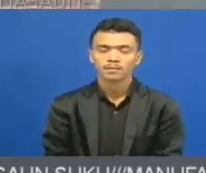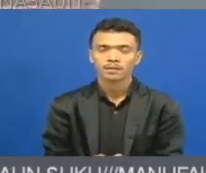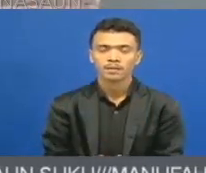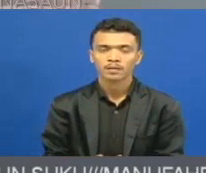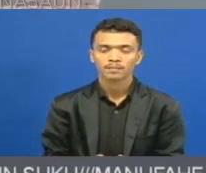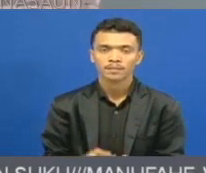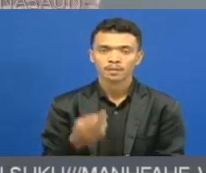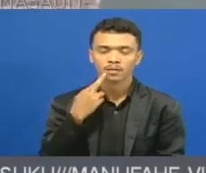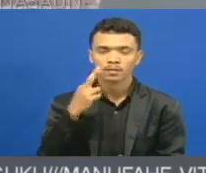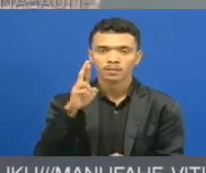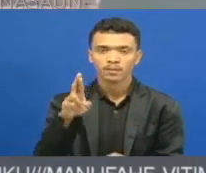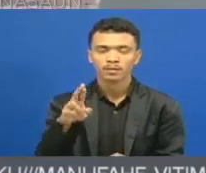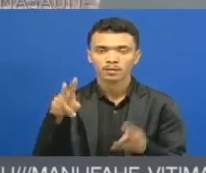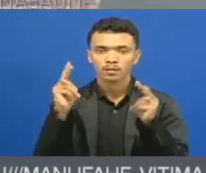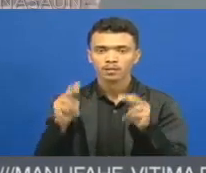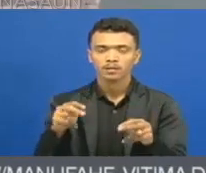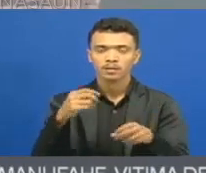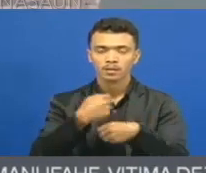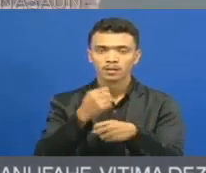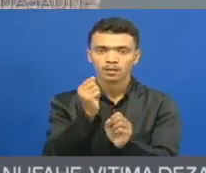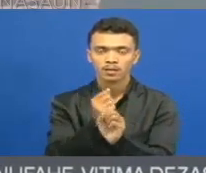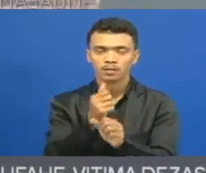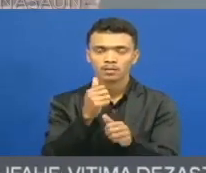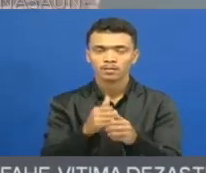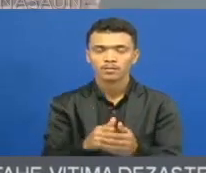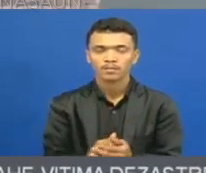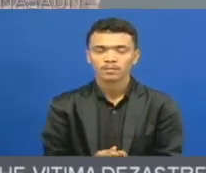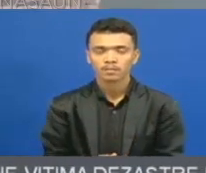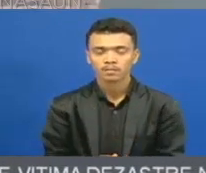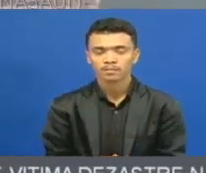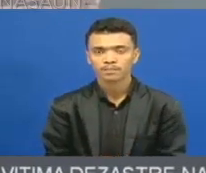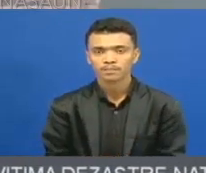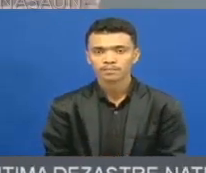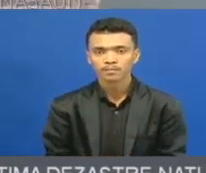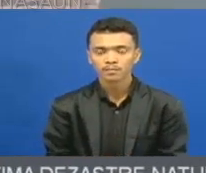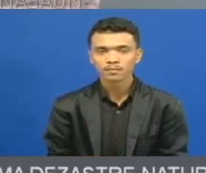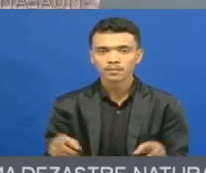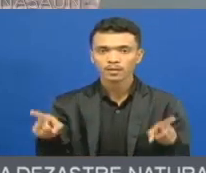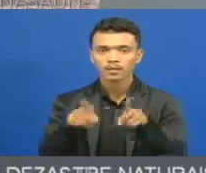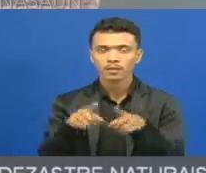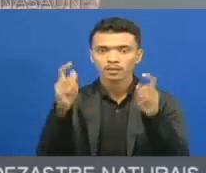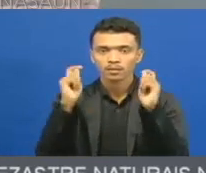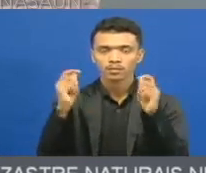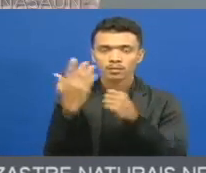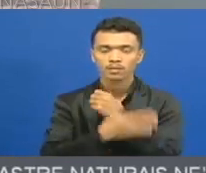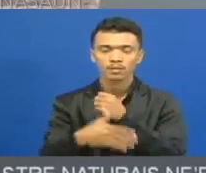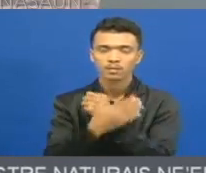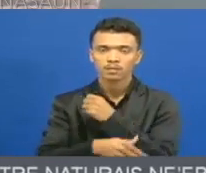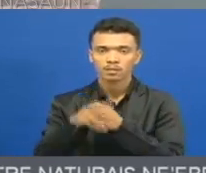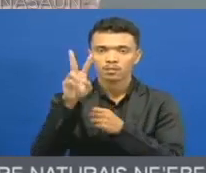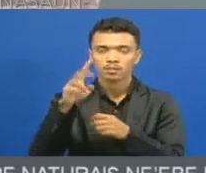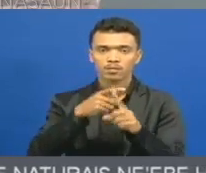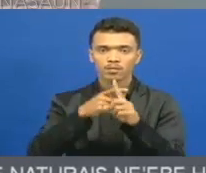rekomendasi-rekomendasi yang harus kita tindak lanjuti, yaitu misalnya screening antara dua negara, ada kunjungan dari Timor Leste